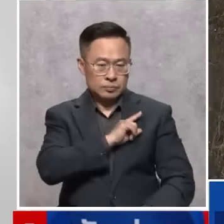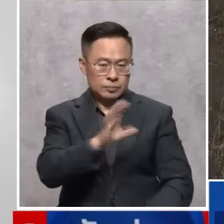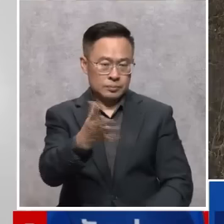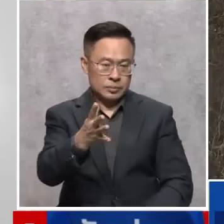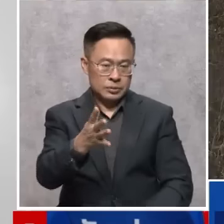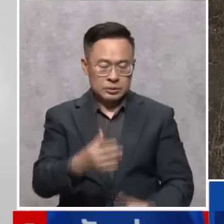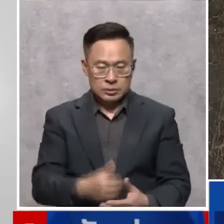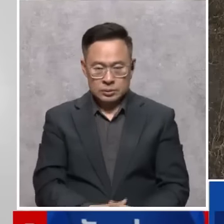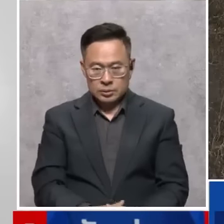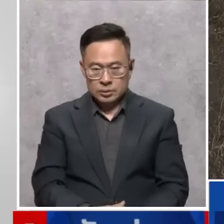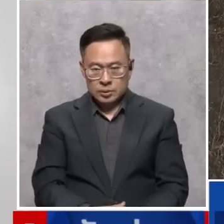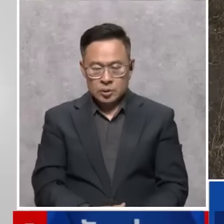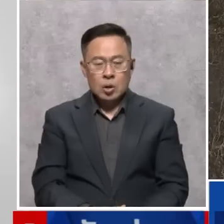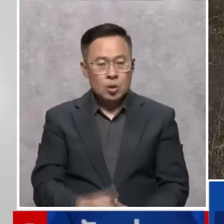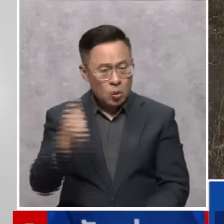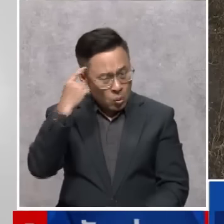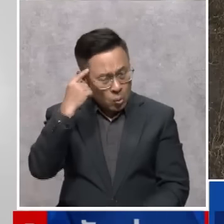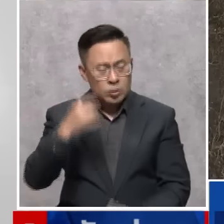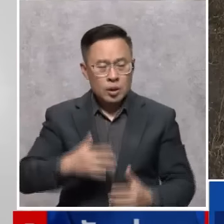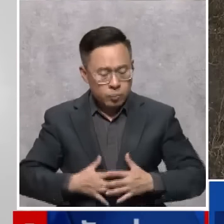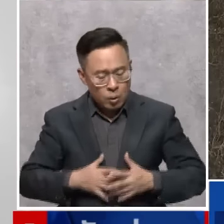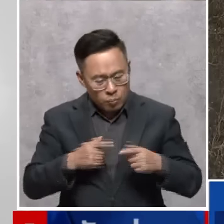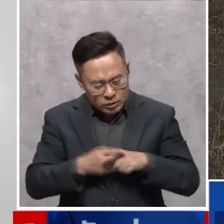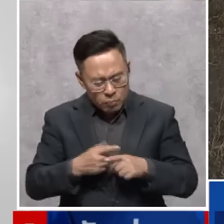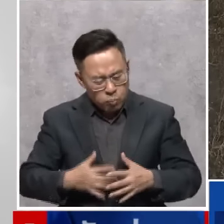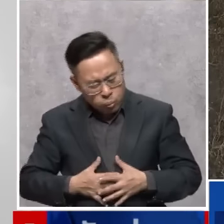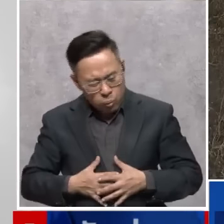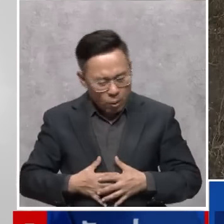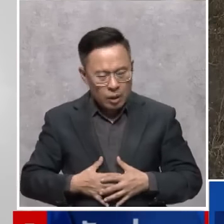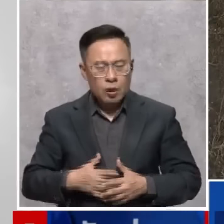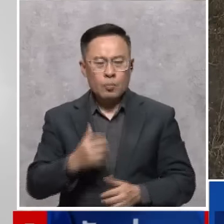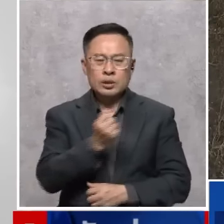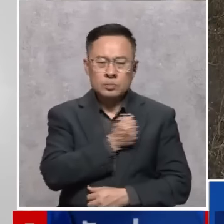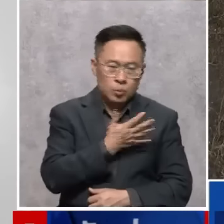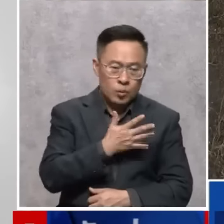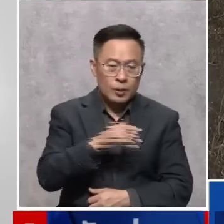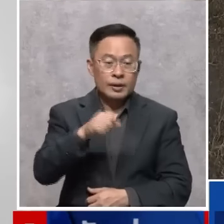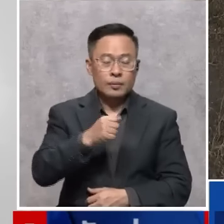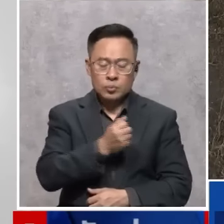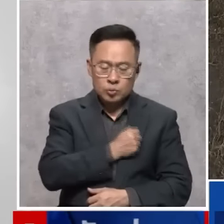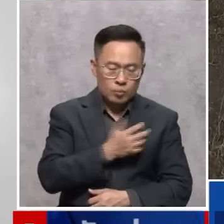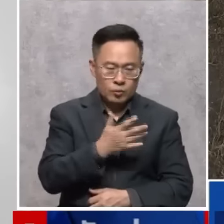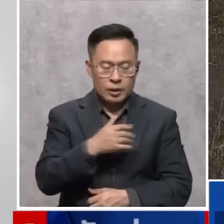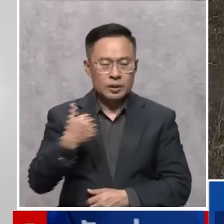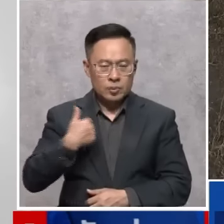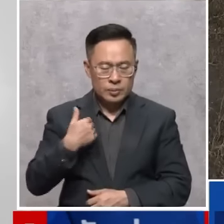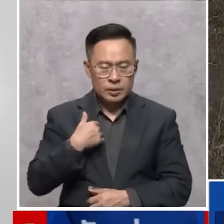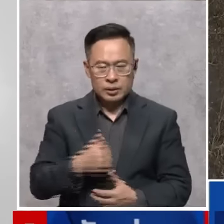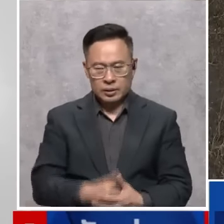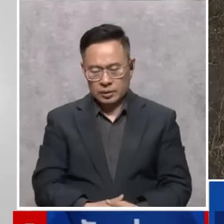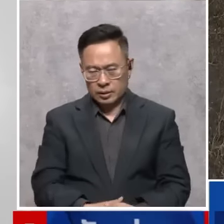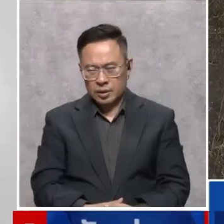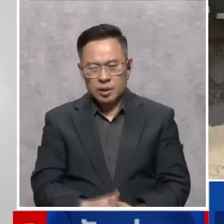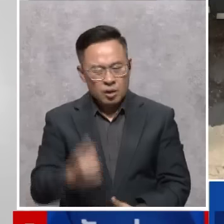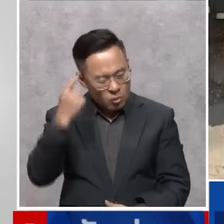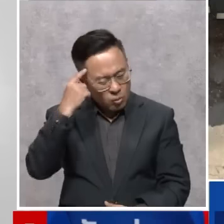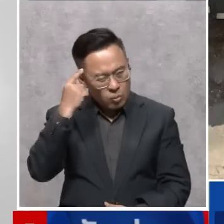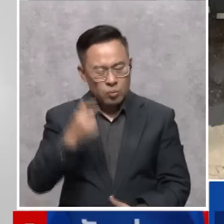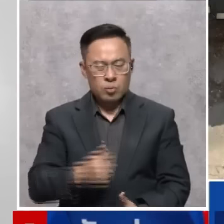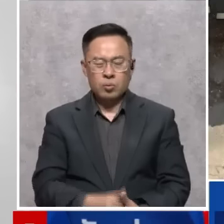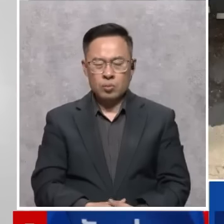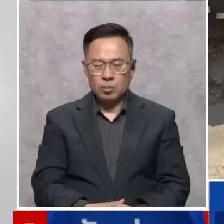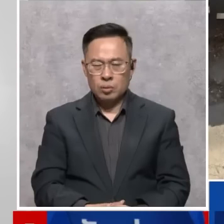ส่วนตัวก็เข้าใจในเรื่องของการปวดอุจจาระก็สามารถที่จะจะแบบคนเรามันก็เกิดเหตุการณ์แบบนี้ได้อ่ะคุณรพีพันธ์มันมันมันทนไม่ไหว